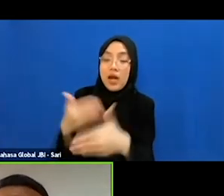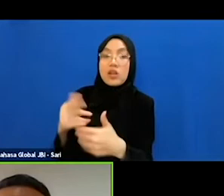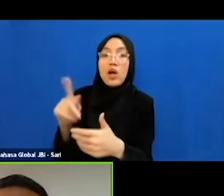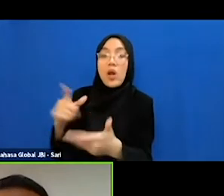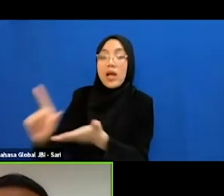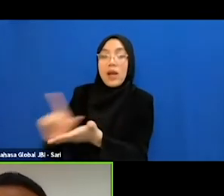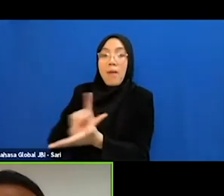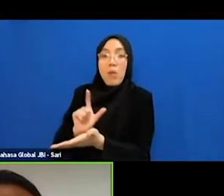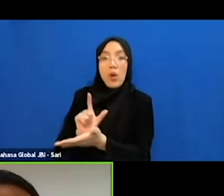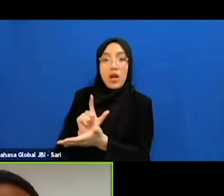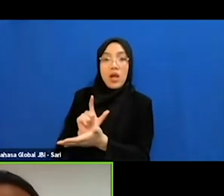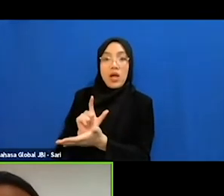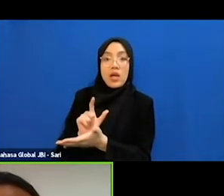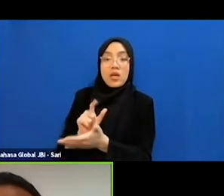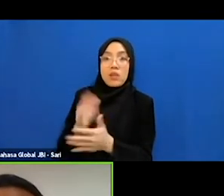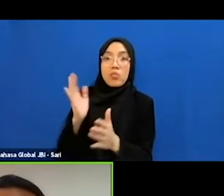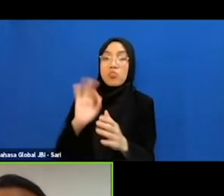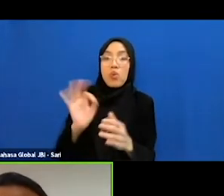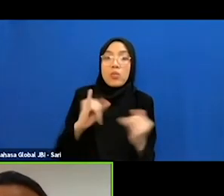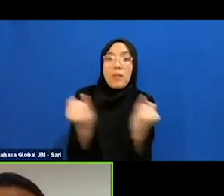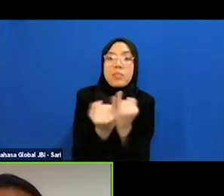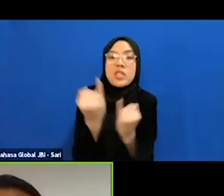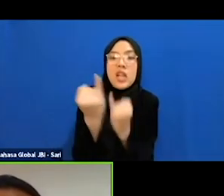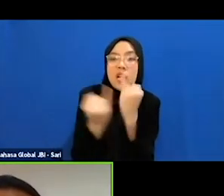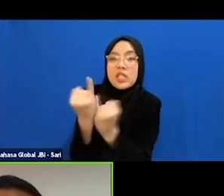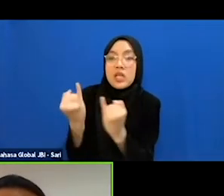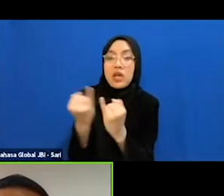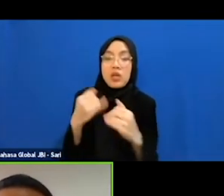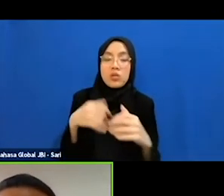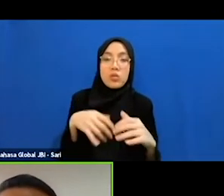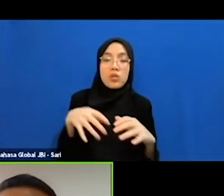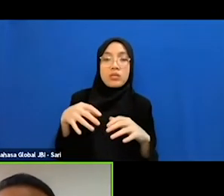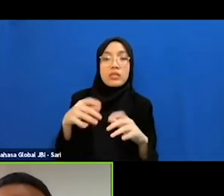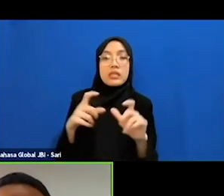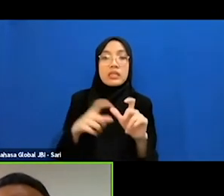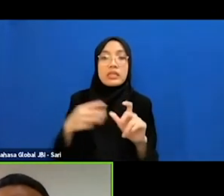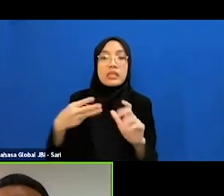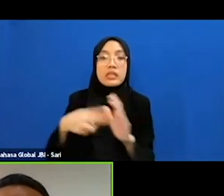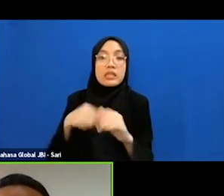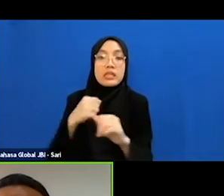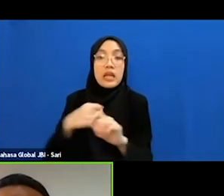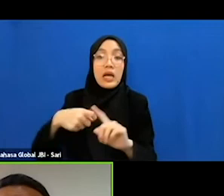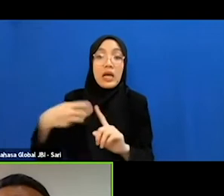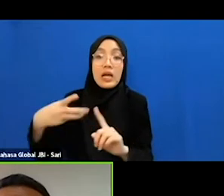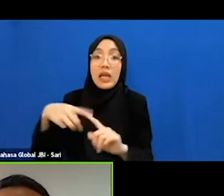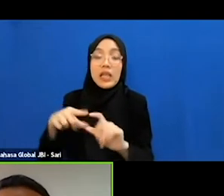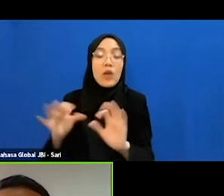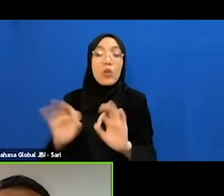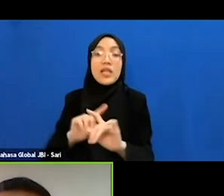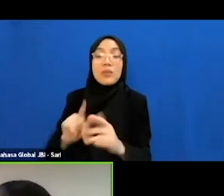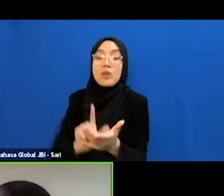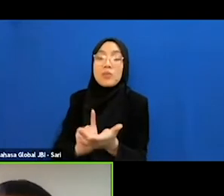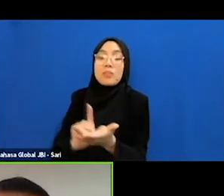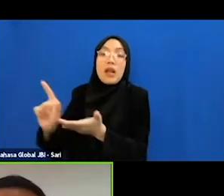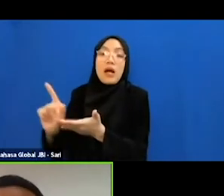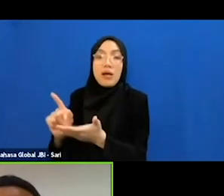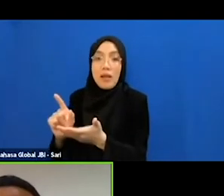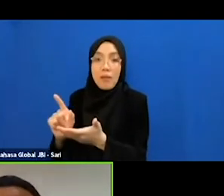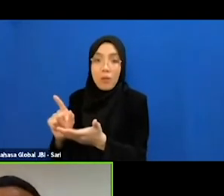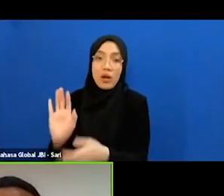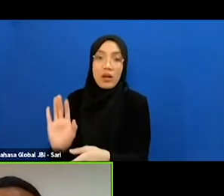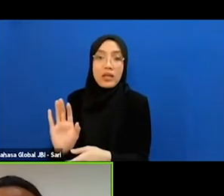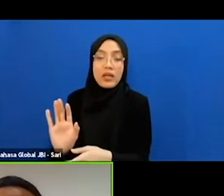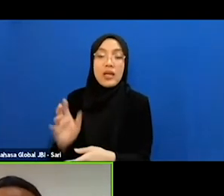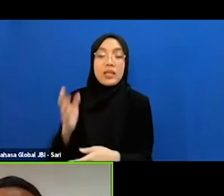belum sampai perselisihan belum sampai persengketaan tapi baru pengaduan Nah tadi dalam